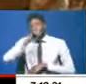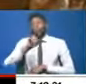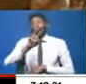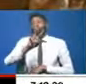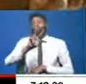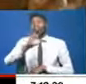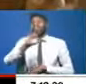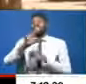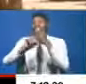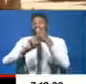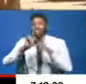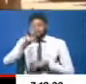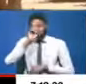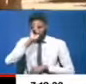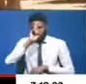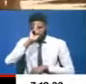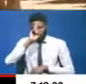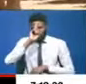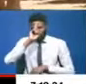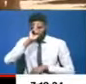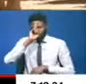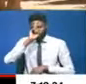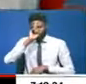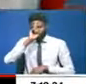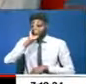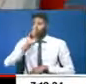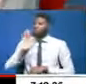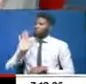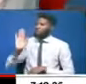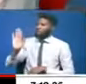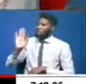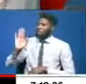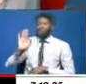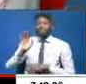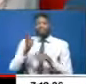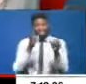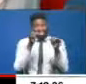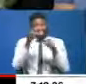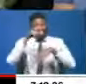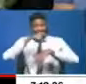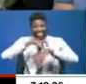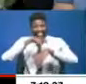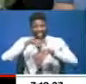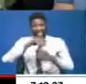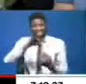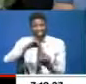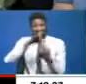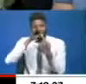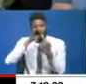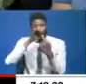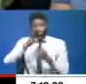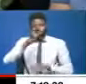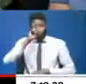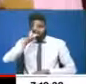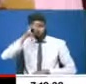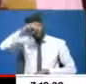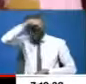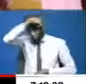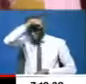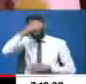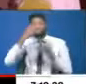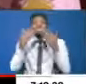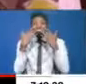utawala. Alielezea matumaini kwamba kufuatia kufuzu kwa maafisa hao maalum, usalama wa nchi hii